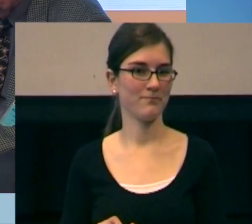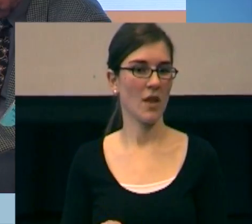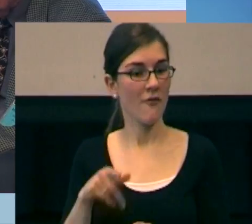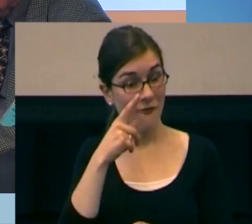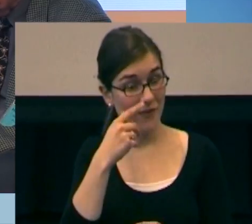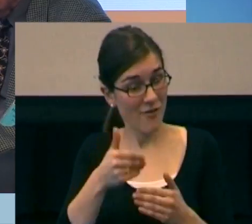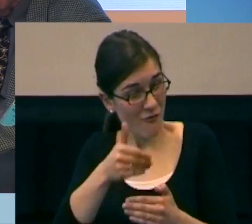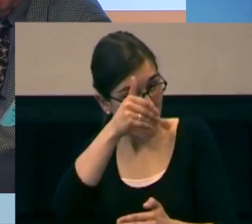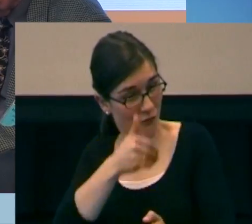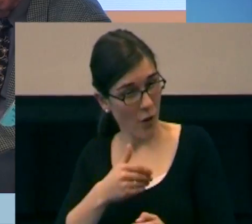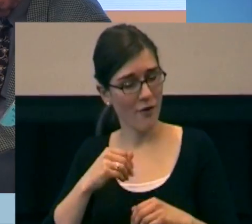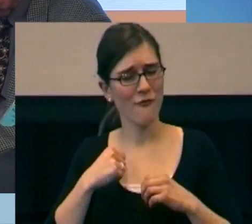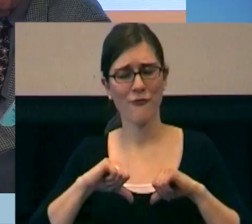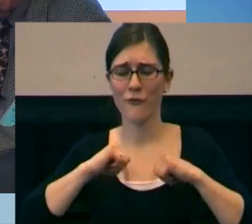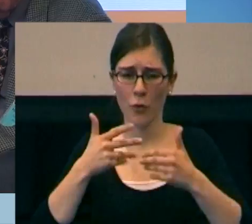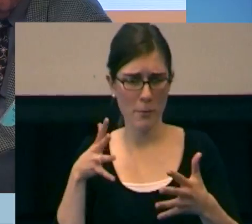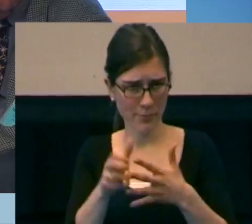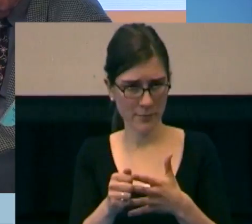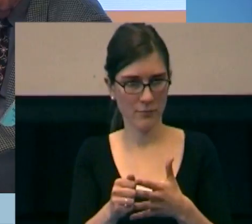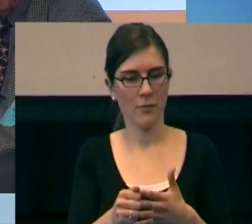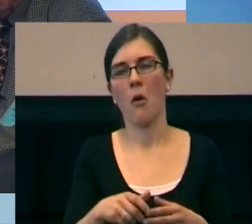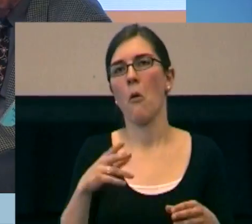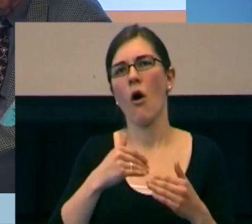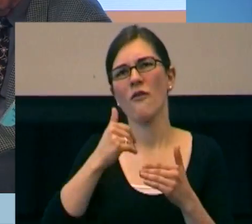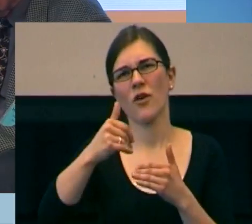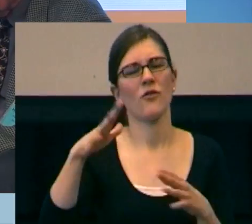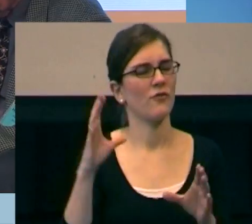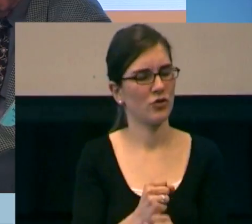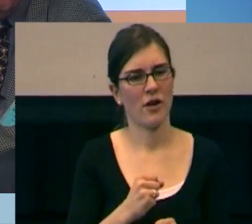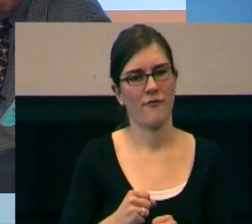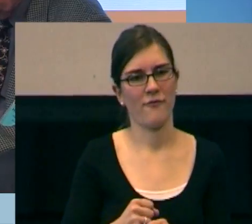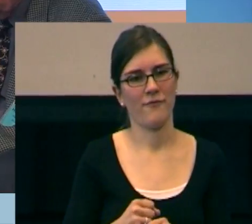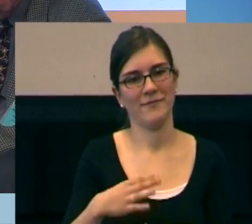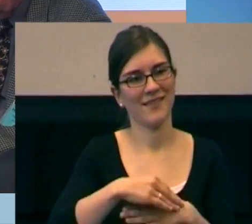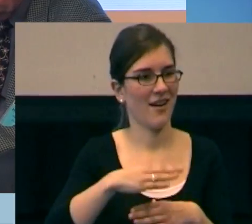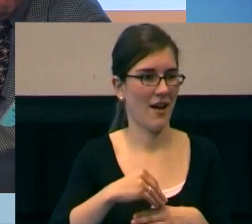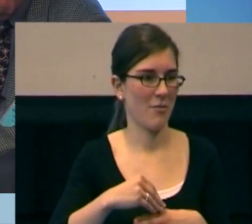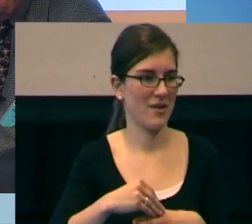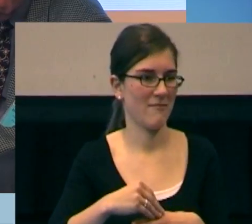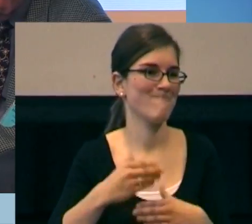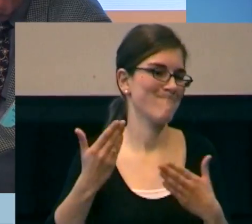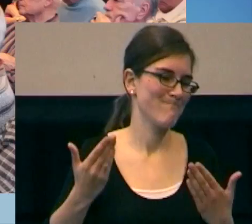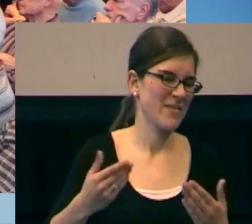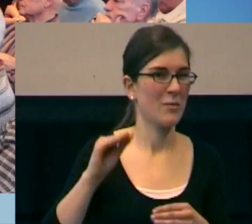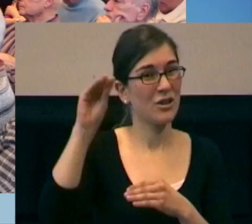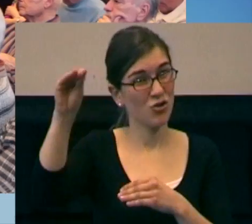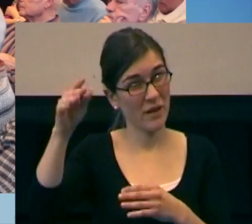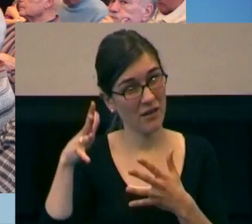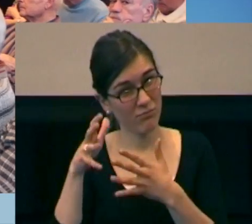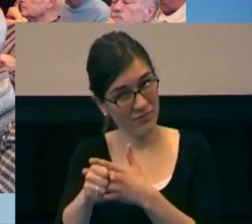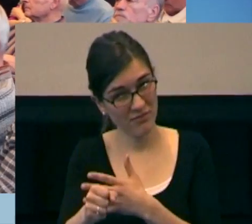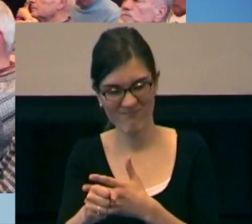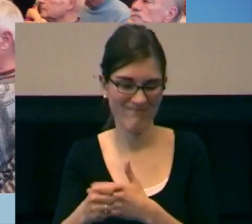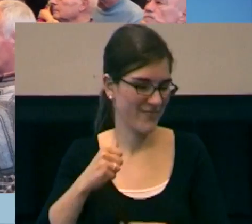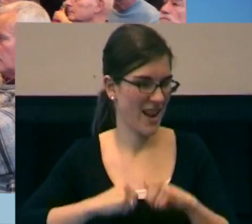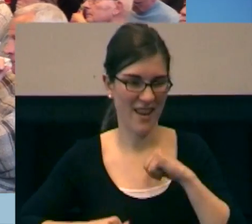heilbar oder gut zu therapieren. Bei Späterkennung leider nicht. Sie haben schon